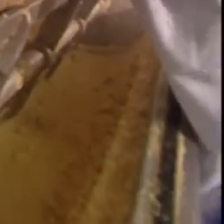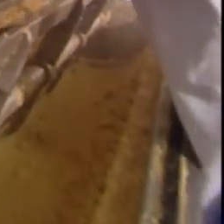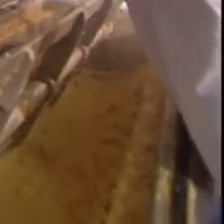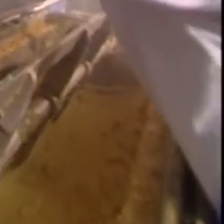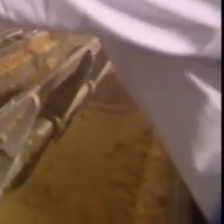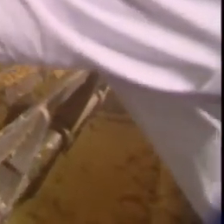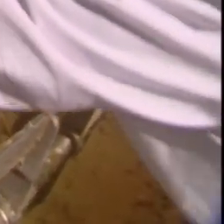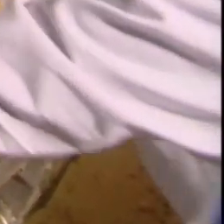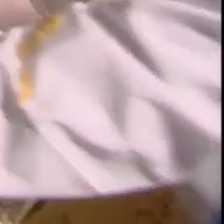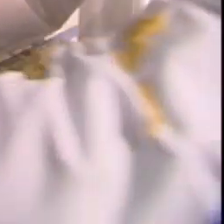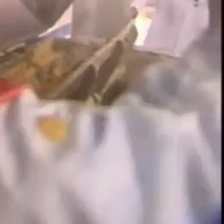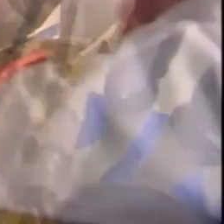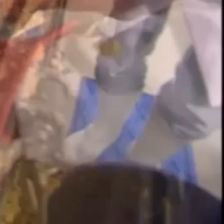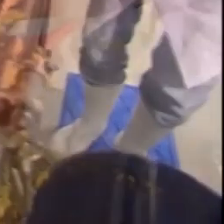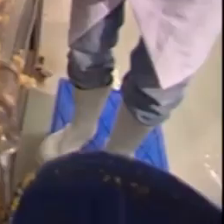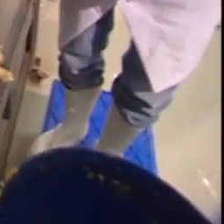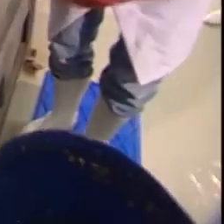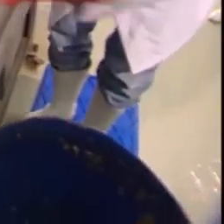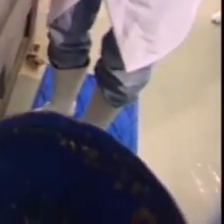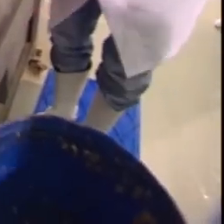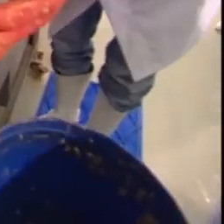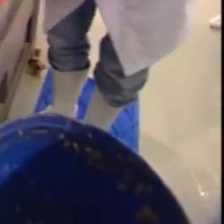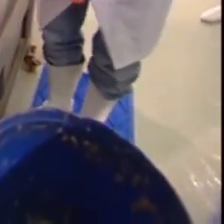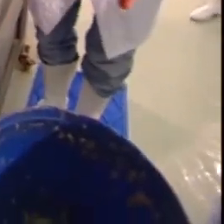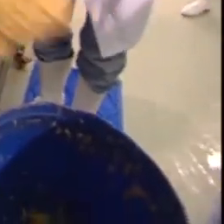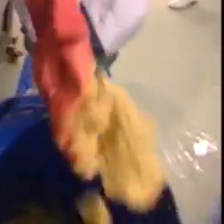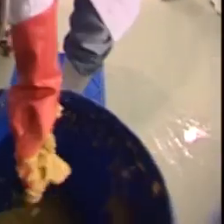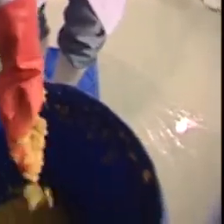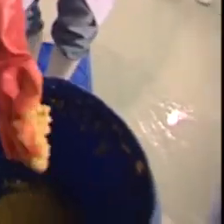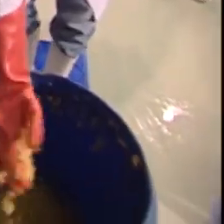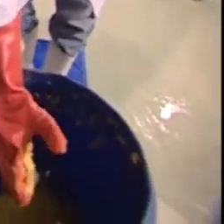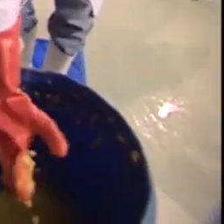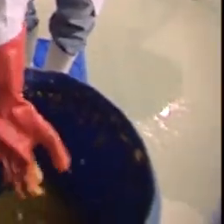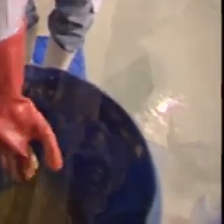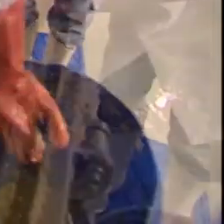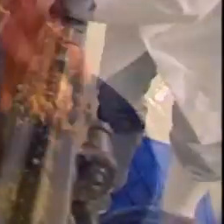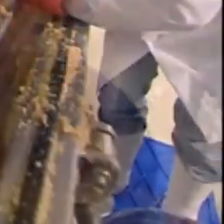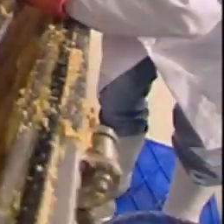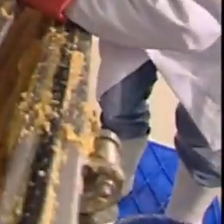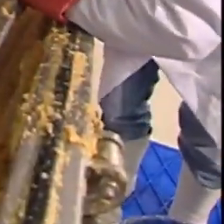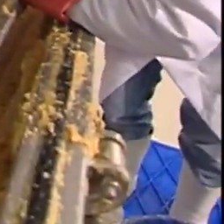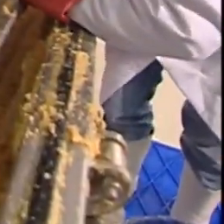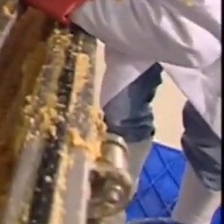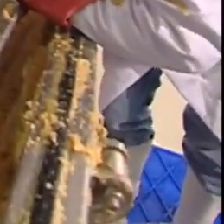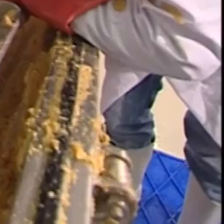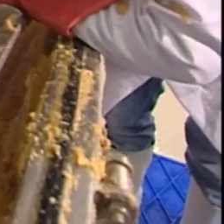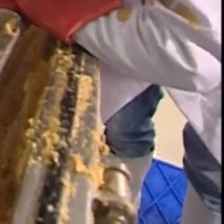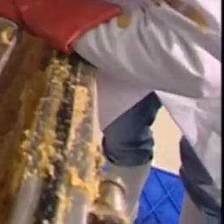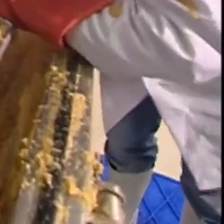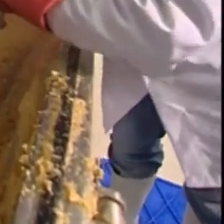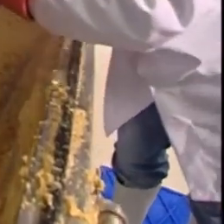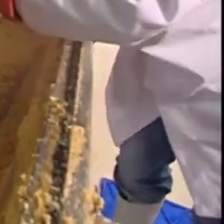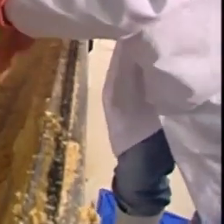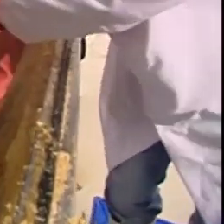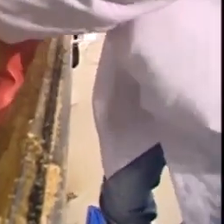temizliyor kazandan. Kapaktaki kazanın içine doğru sildi. Sonra kazandakileri eldivenli eliyle avuçlayıp yerdeki mavi